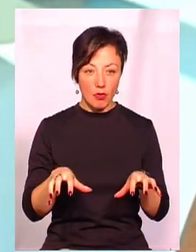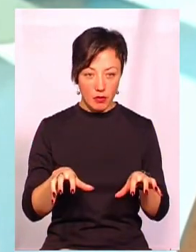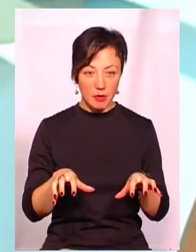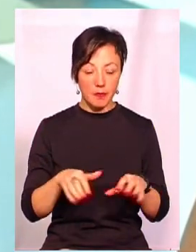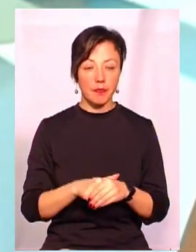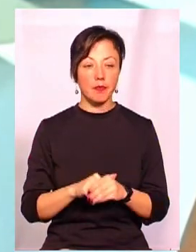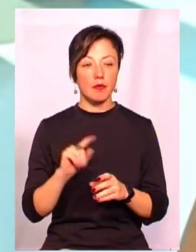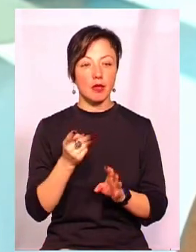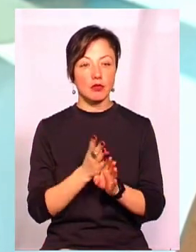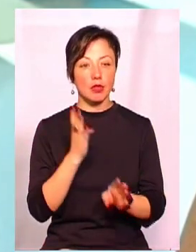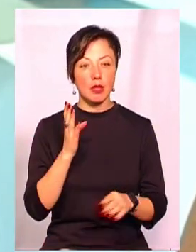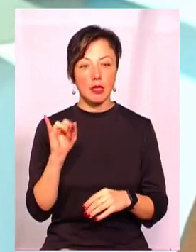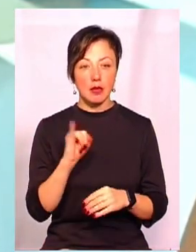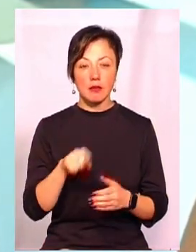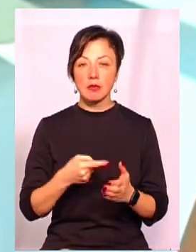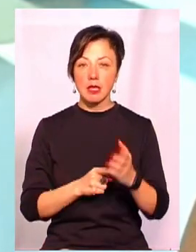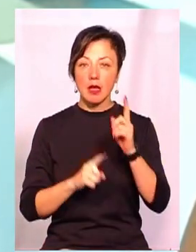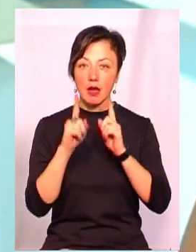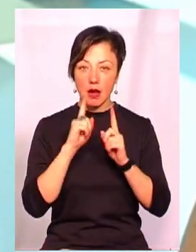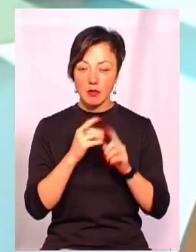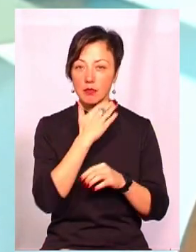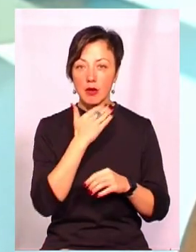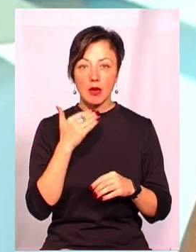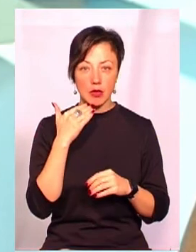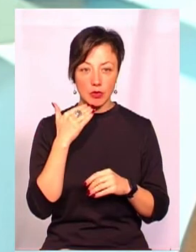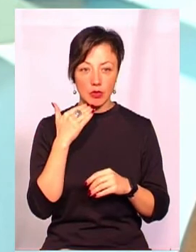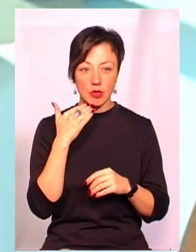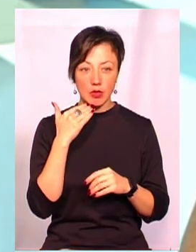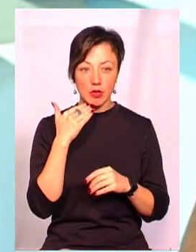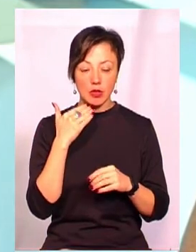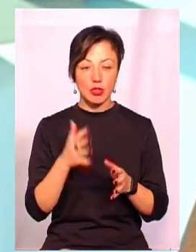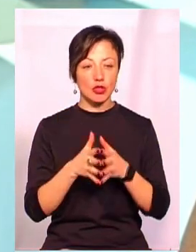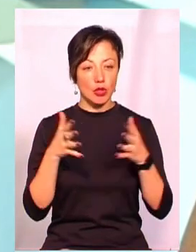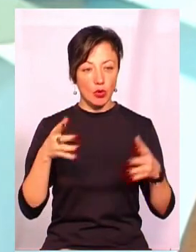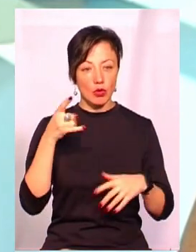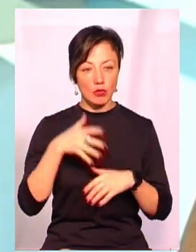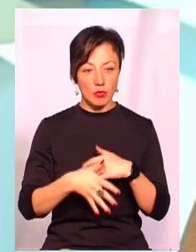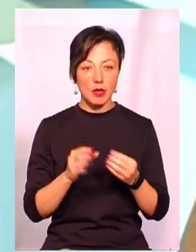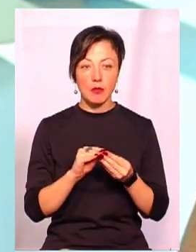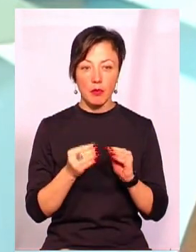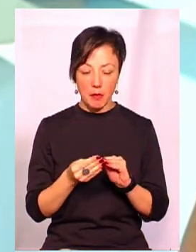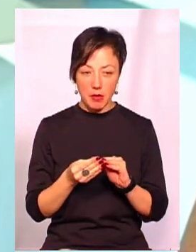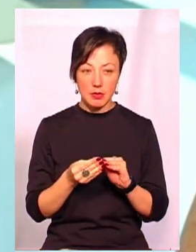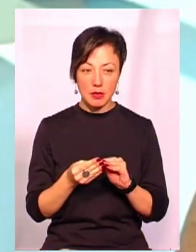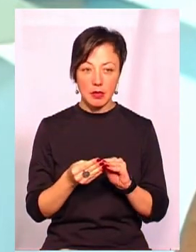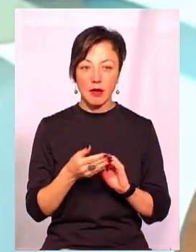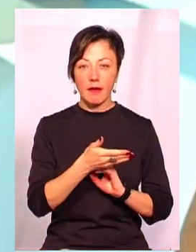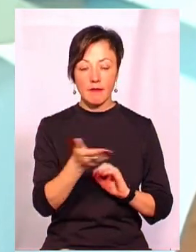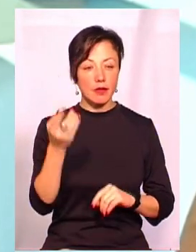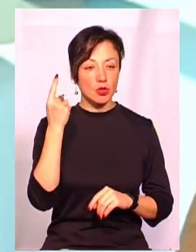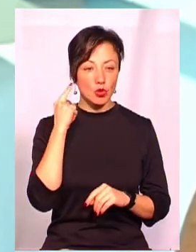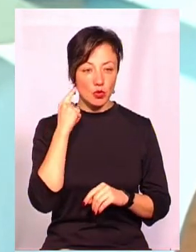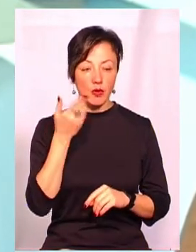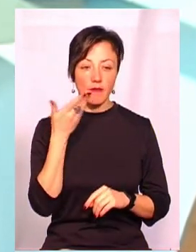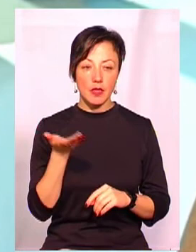голові, найперш, і міській раді. Дуже багато широке розуміння проблематики. Ви чули,